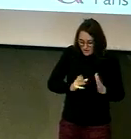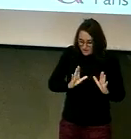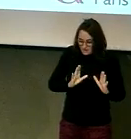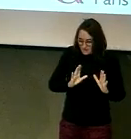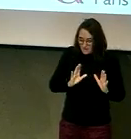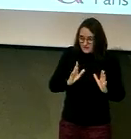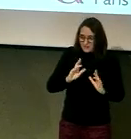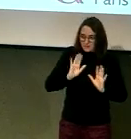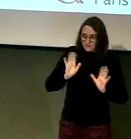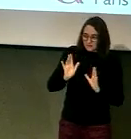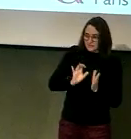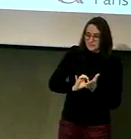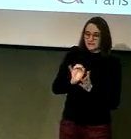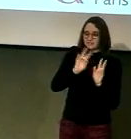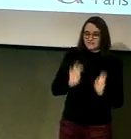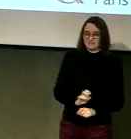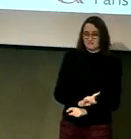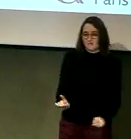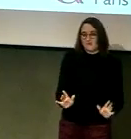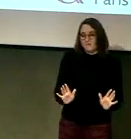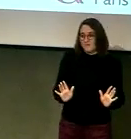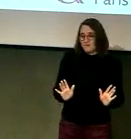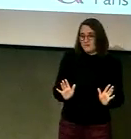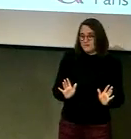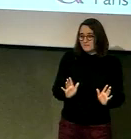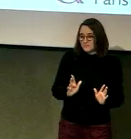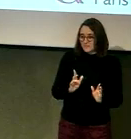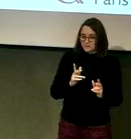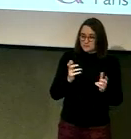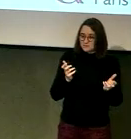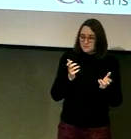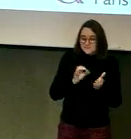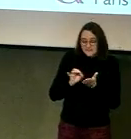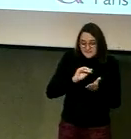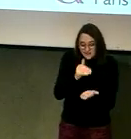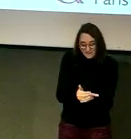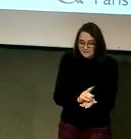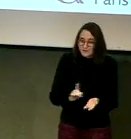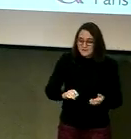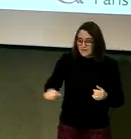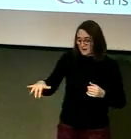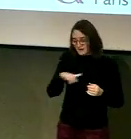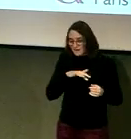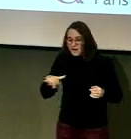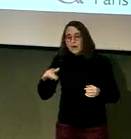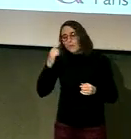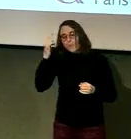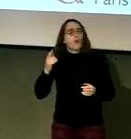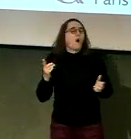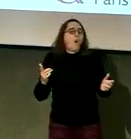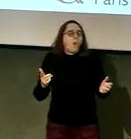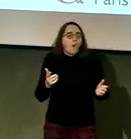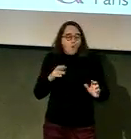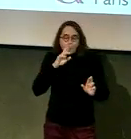la stratégie de la réduction, de la régulation et de l'arrêt. Donc l'entourage, tout le monde croit vraiment qu'il y a